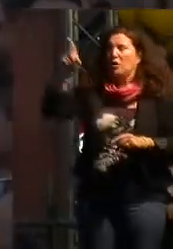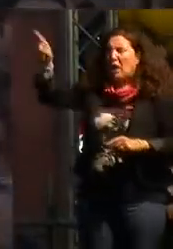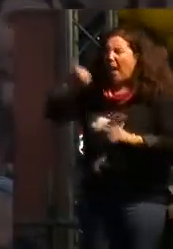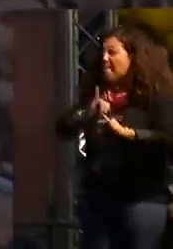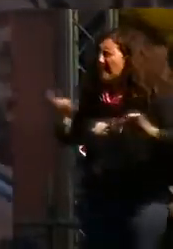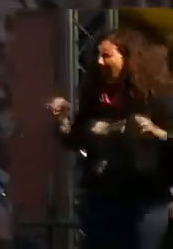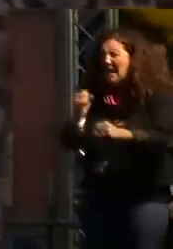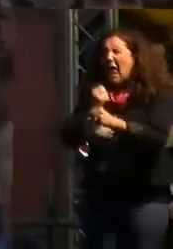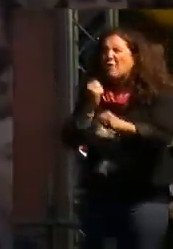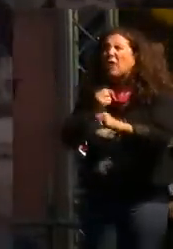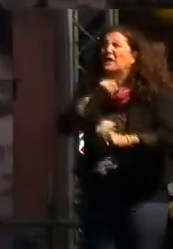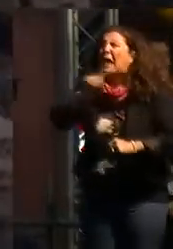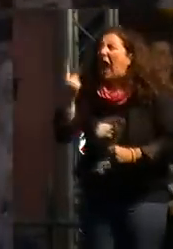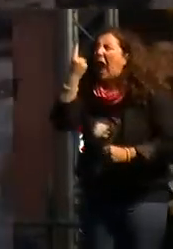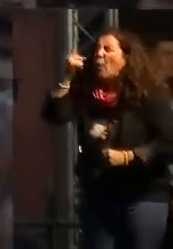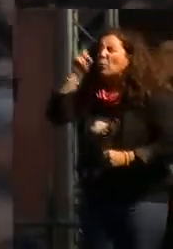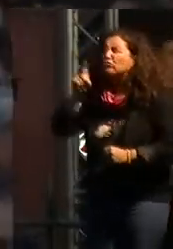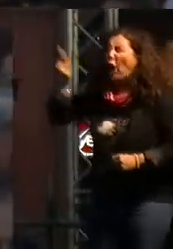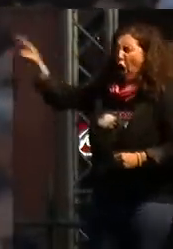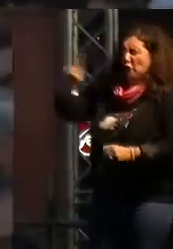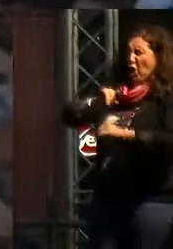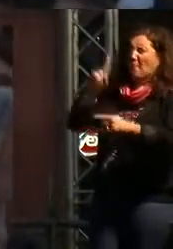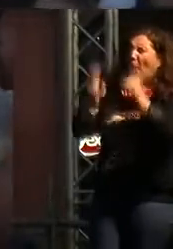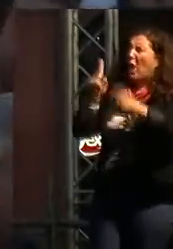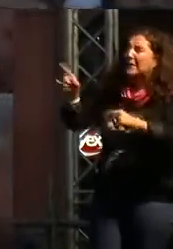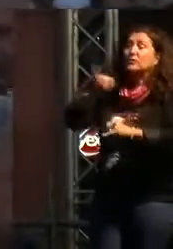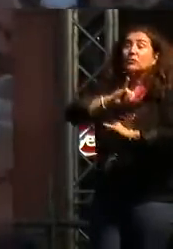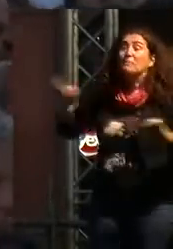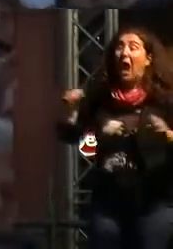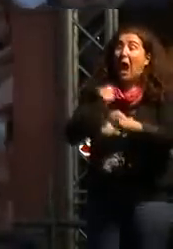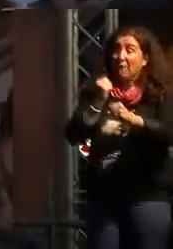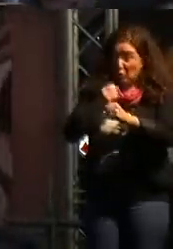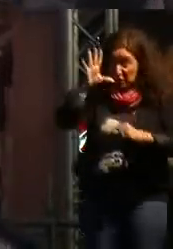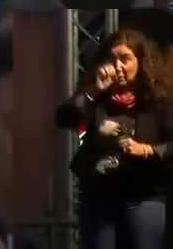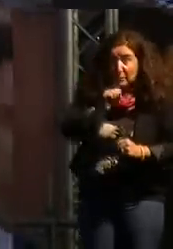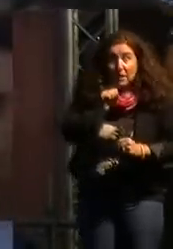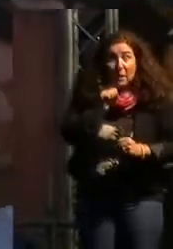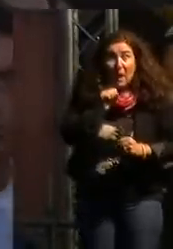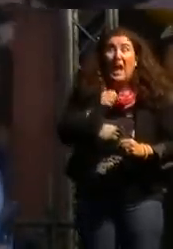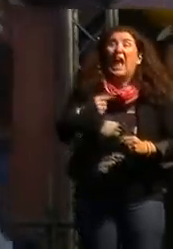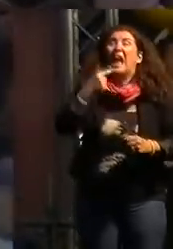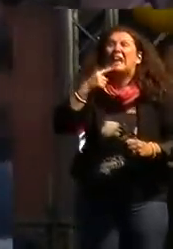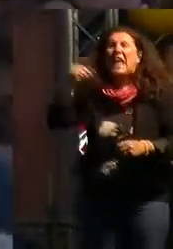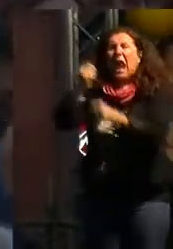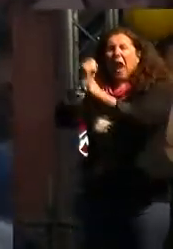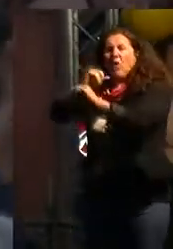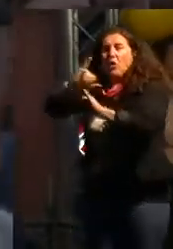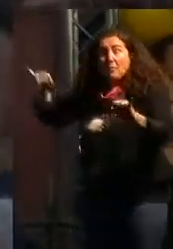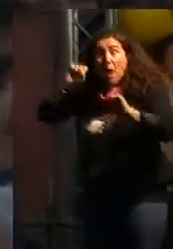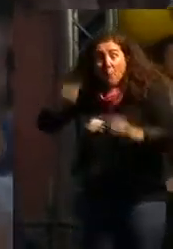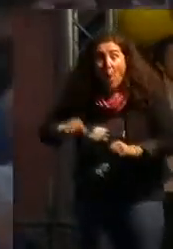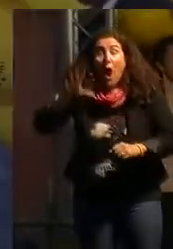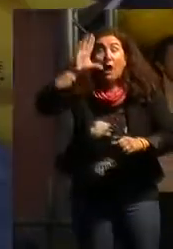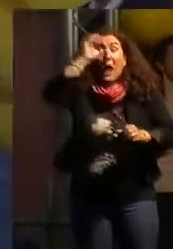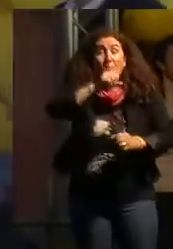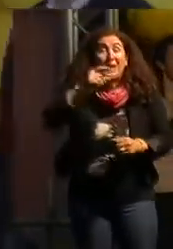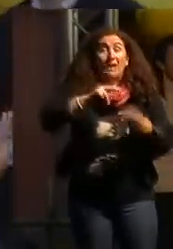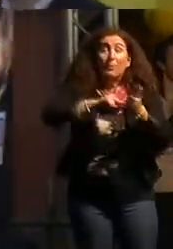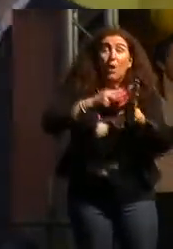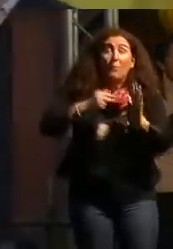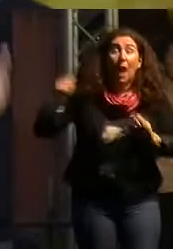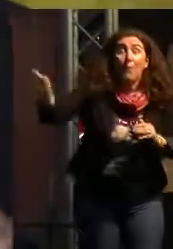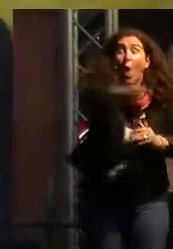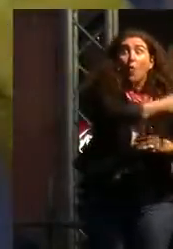nella loro vita. Capite che chi non ha mai lavorato non può conoscere i problemi di chi ogni giorno cerca lavoro. E